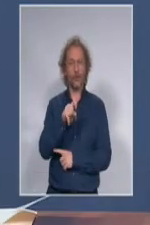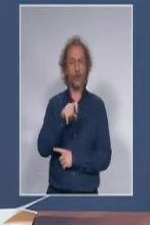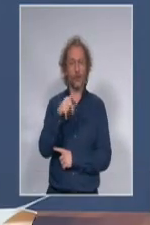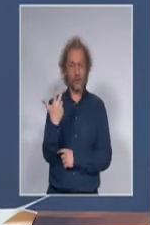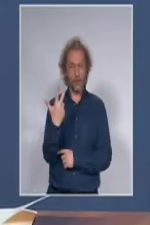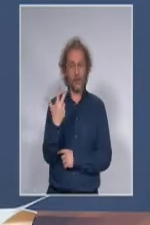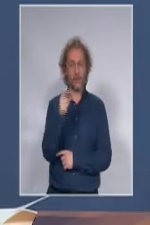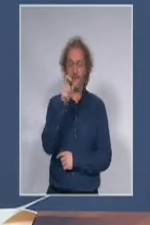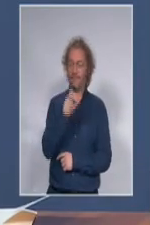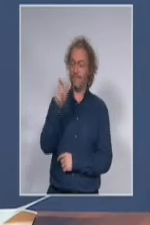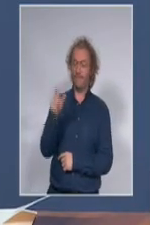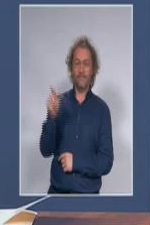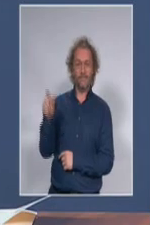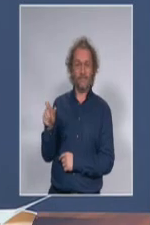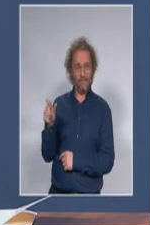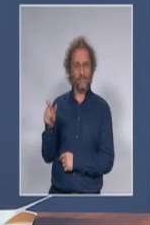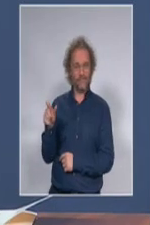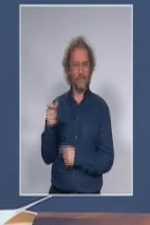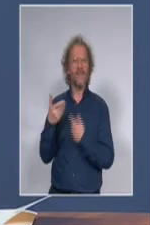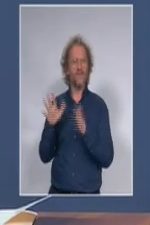lica sa potvrđenom